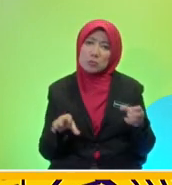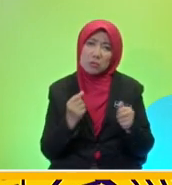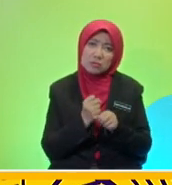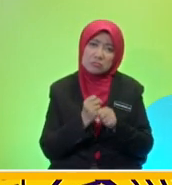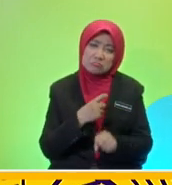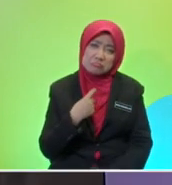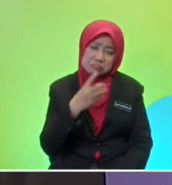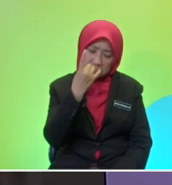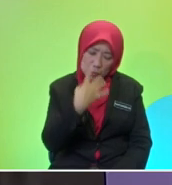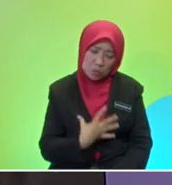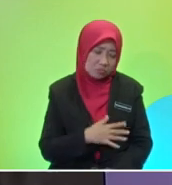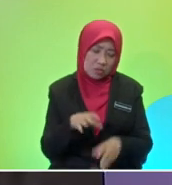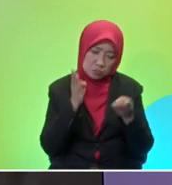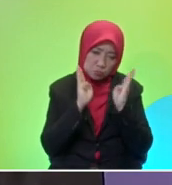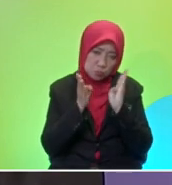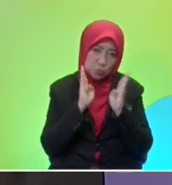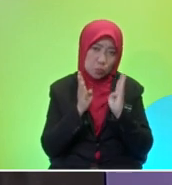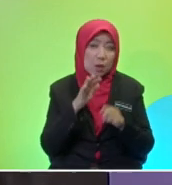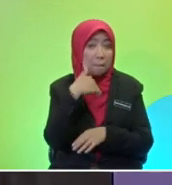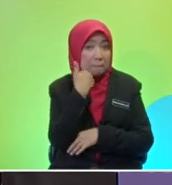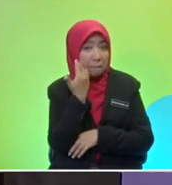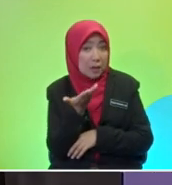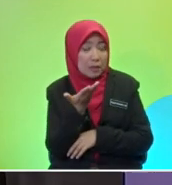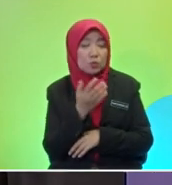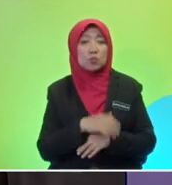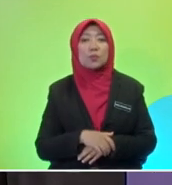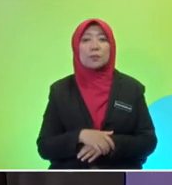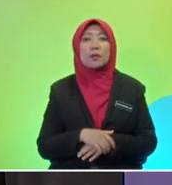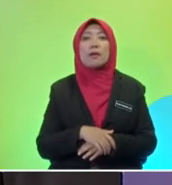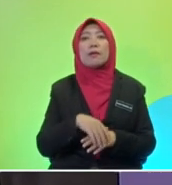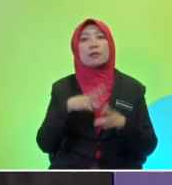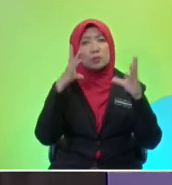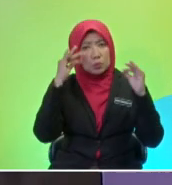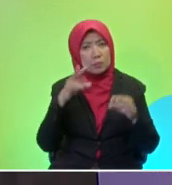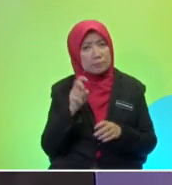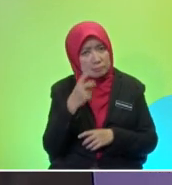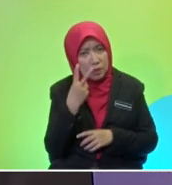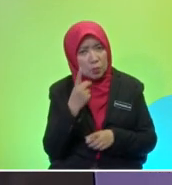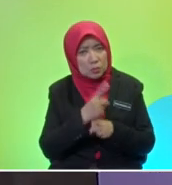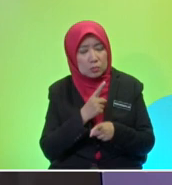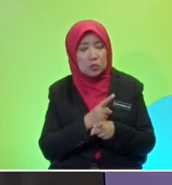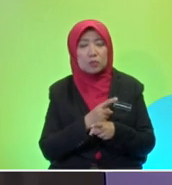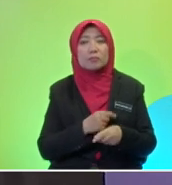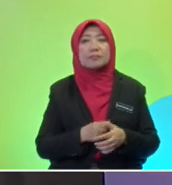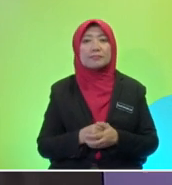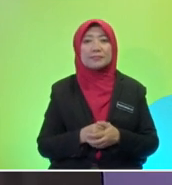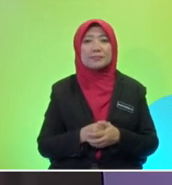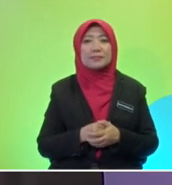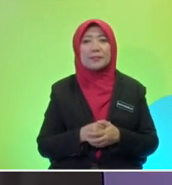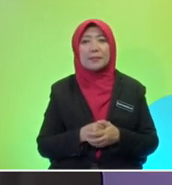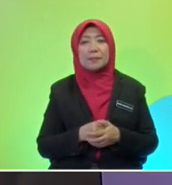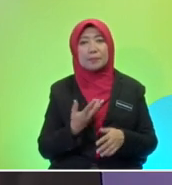tak suka seimbang ya gini ya malu-malu itulah itu bulukan hadap itu eh oke kemudian